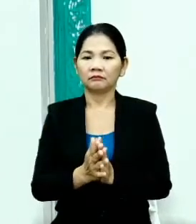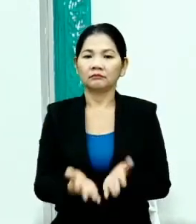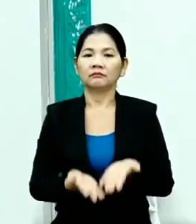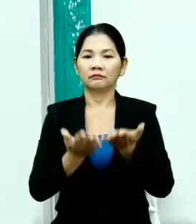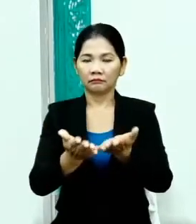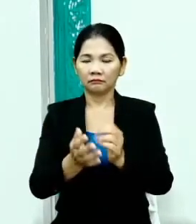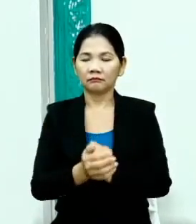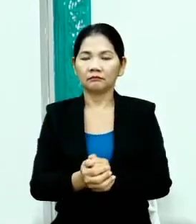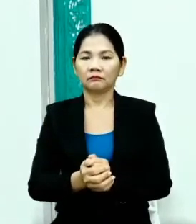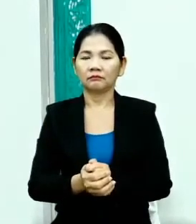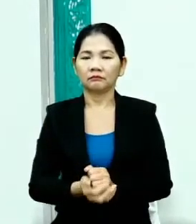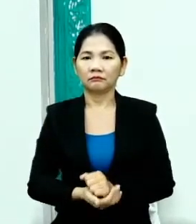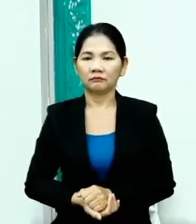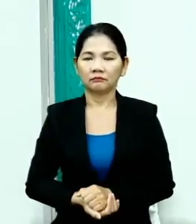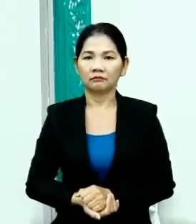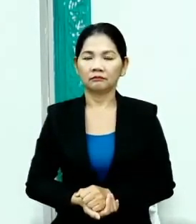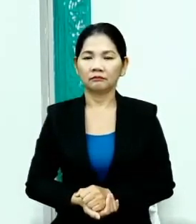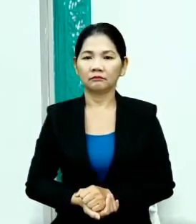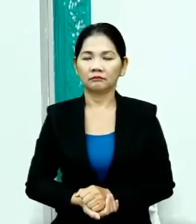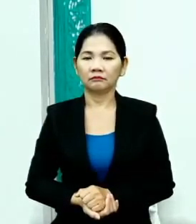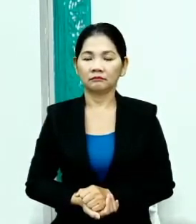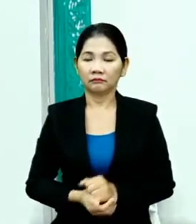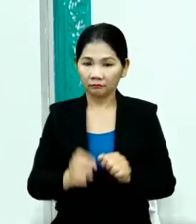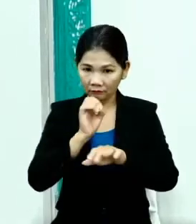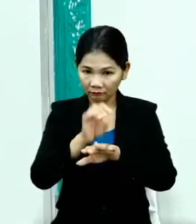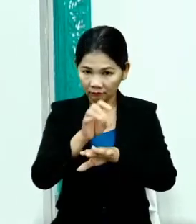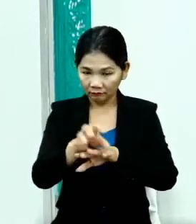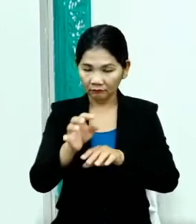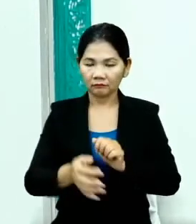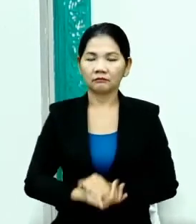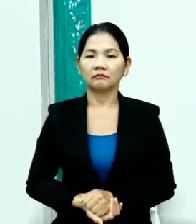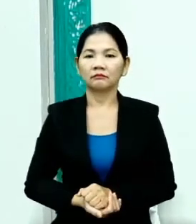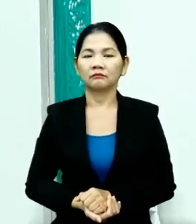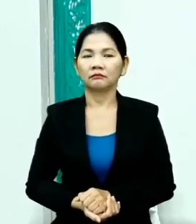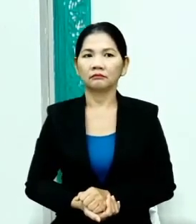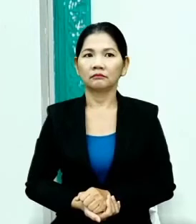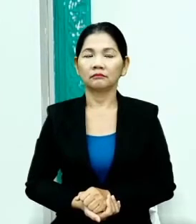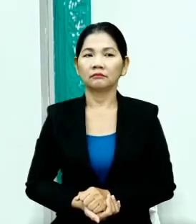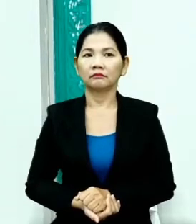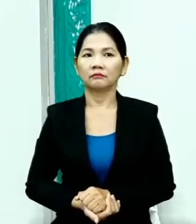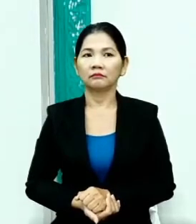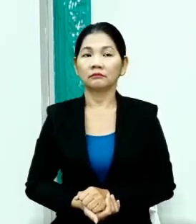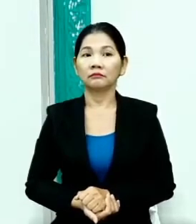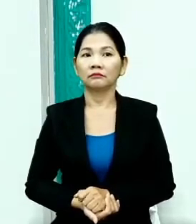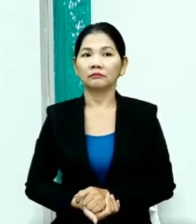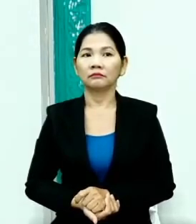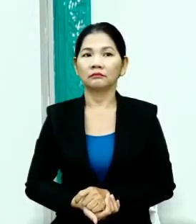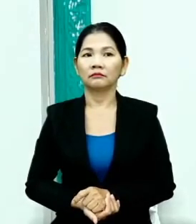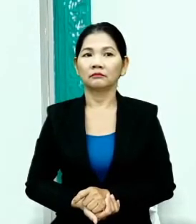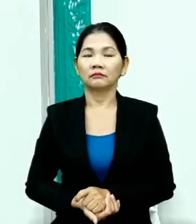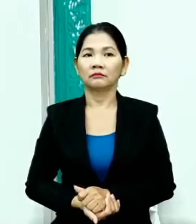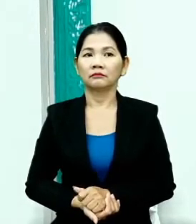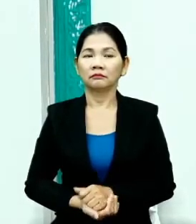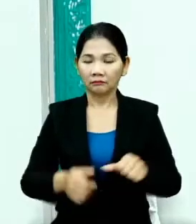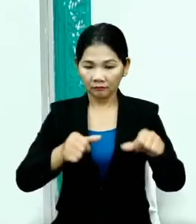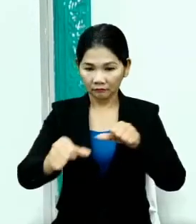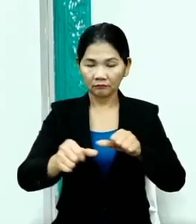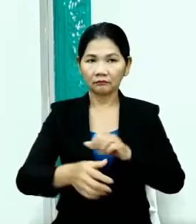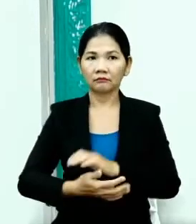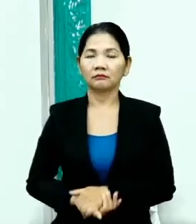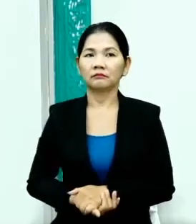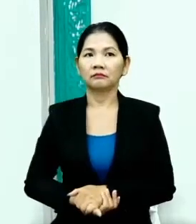là ổn á. Ta, chẳng chìm lại ní nơi. Chà, cú tư ní cơ má. Ta. Bánh to